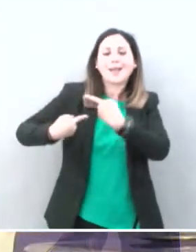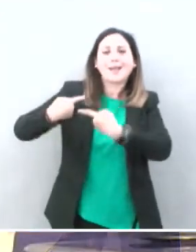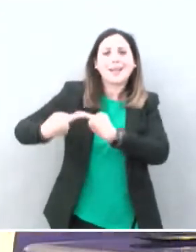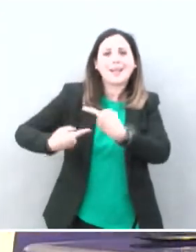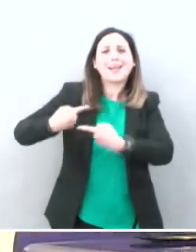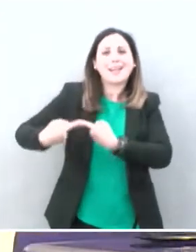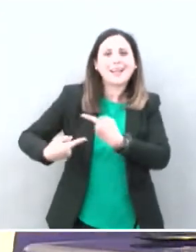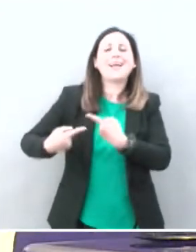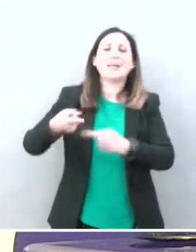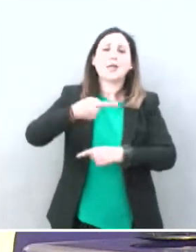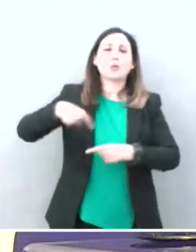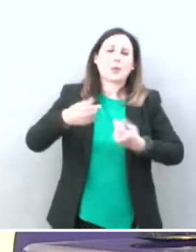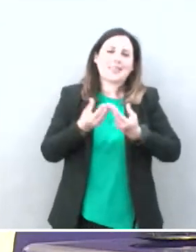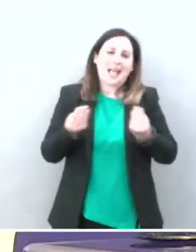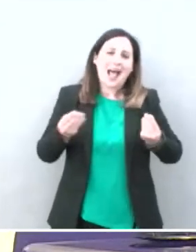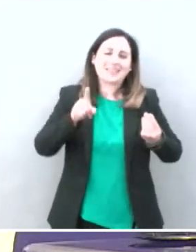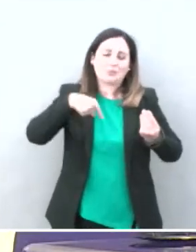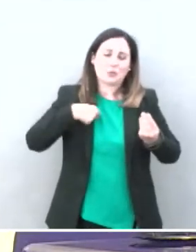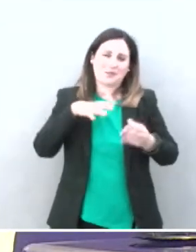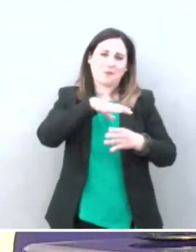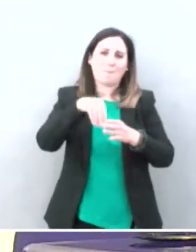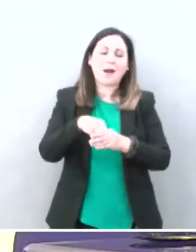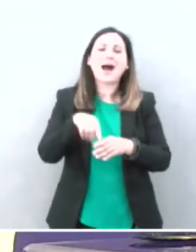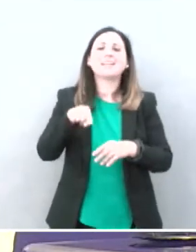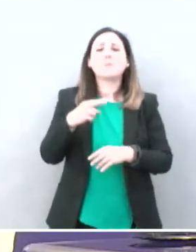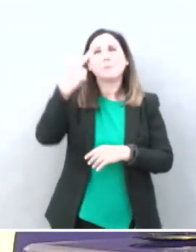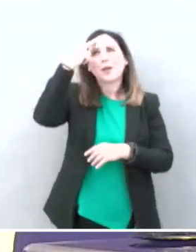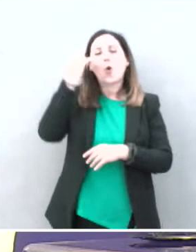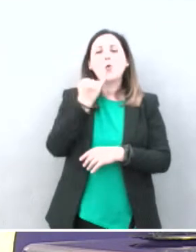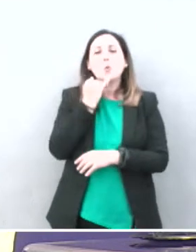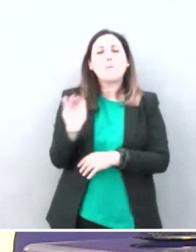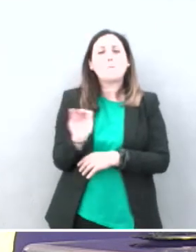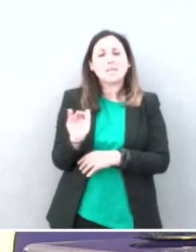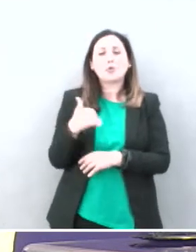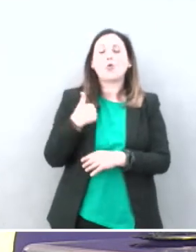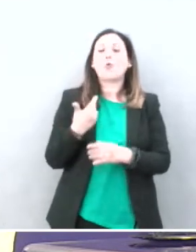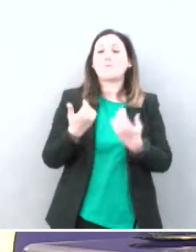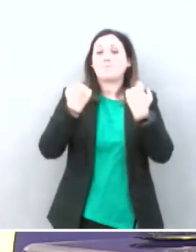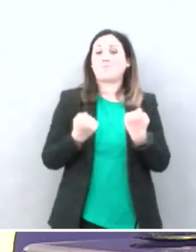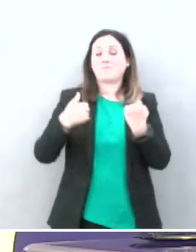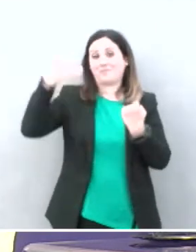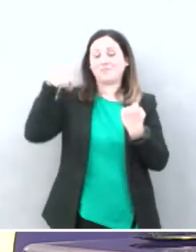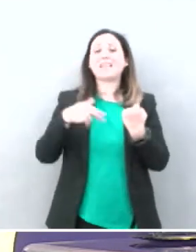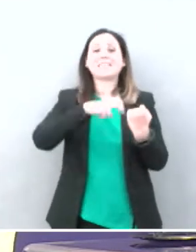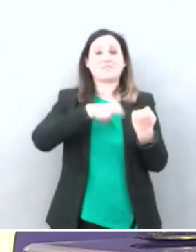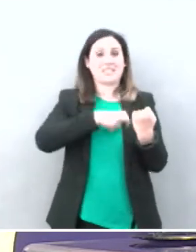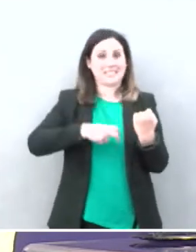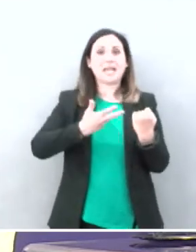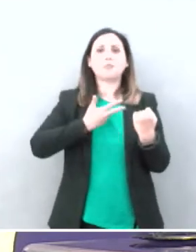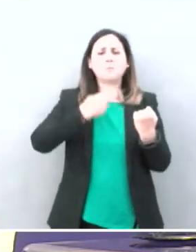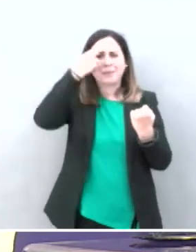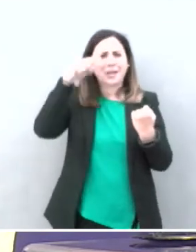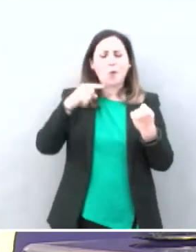presenti, me compreso, ho fatto tempo a ricordare da piccolo, vivendo vicino alla Svizzera, il passaggio alla dogana, quindi con tutti i